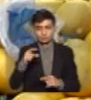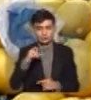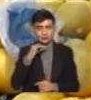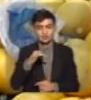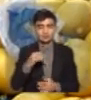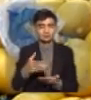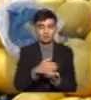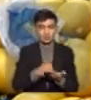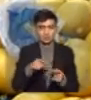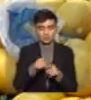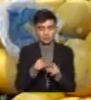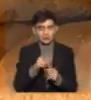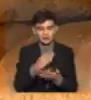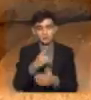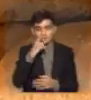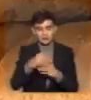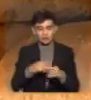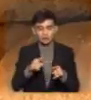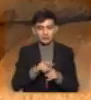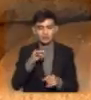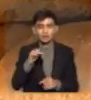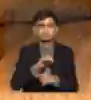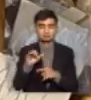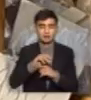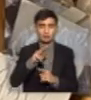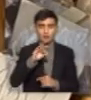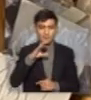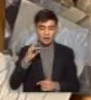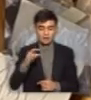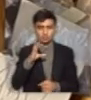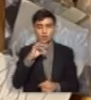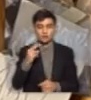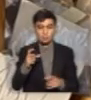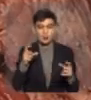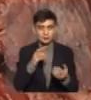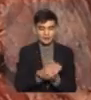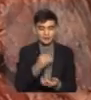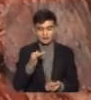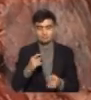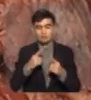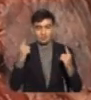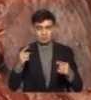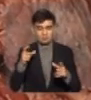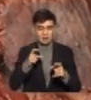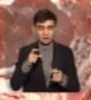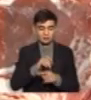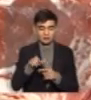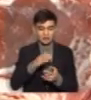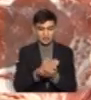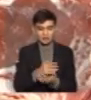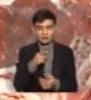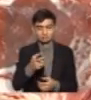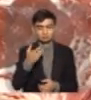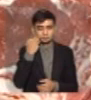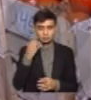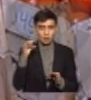урожая. Далее по фиксированной цене товар отправляют на прилавки социальных магазинов и крупные супермаркеты. Предприниматели говорят, что прибыли от такой